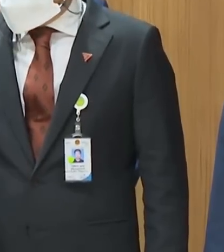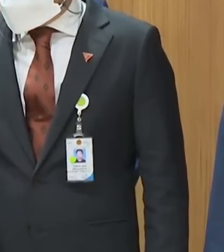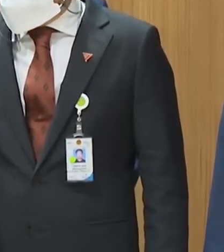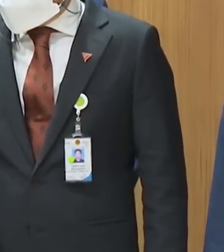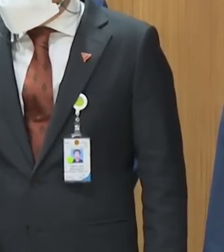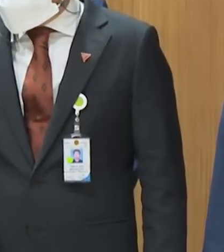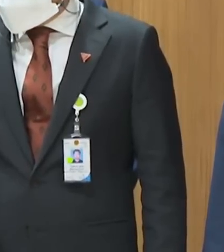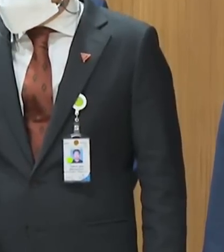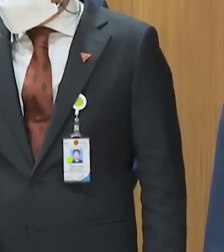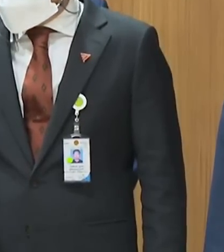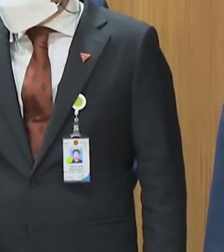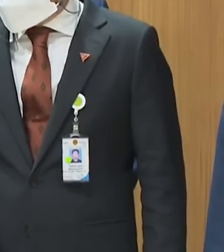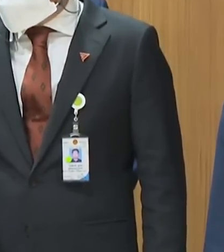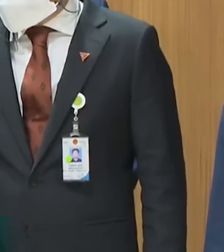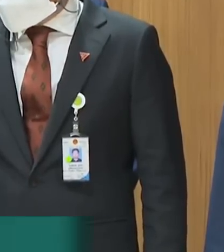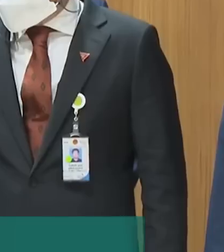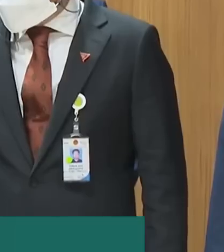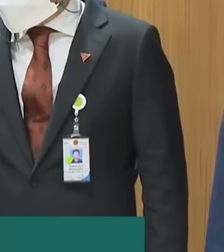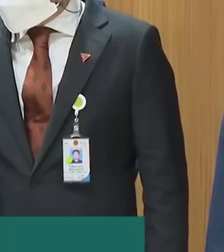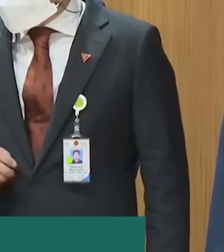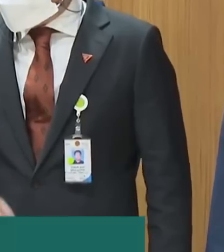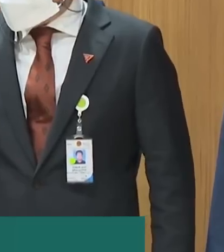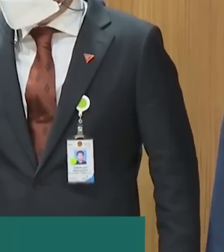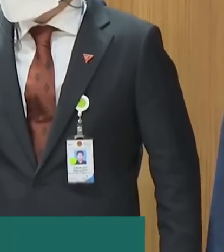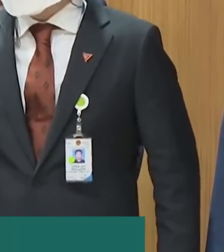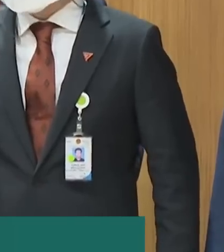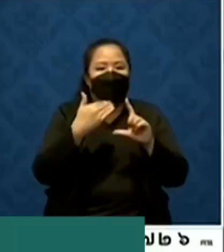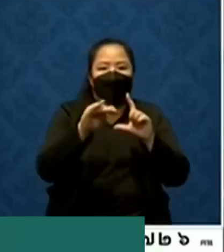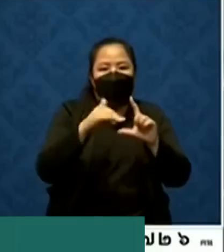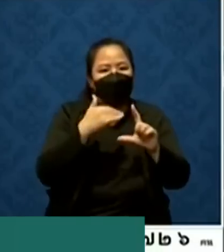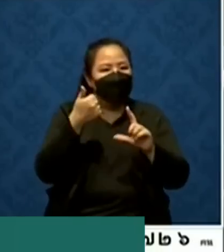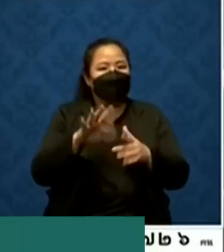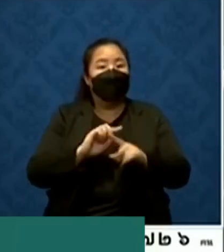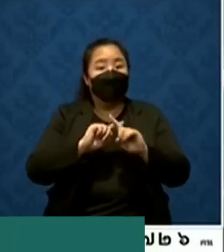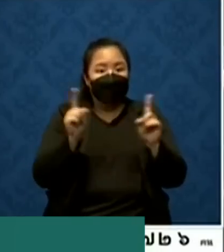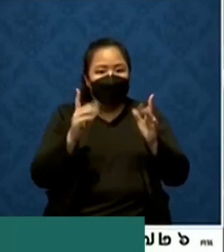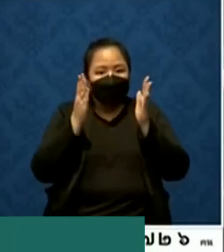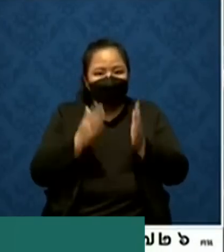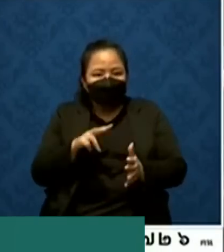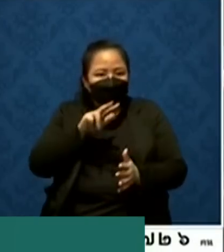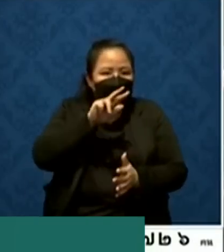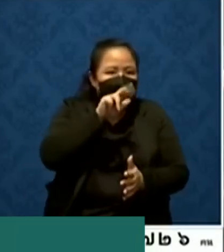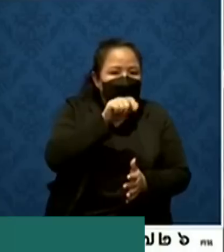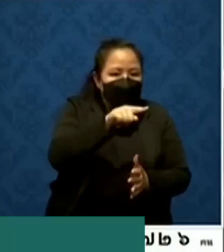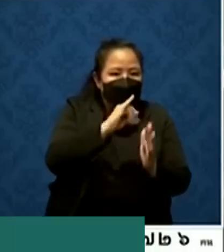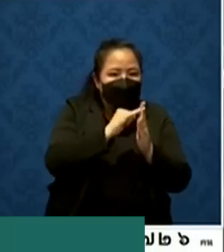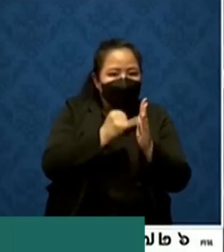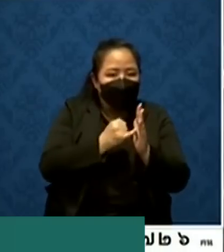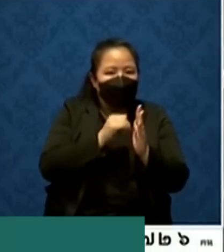ลเนี่ยลงมติไปทั้งพรรคเลยเพียงแต่ว่าลงมติเนี่ยลงจริงครับแต่มันมีรายละเอียดปลีกย่อยที่ต้องอธิบ